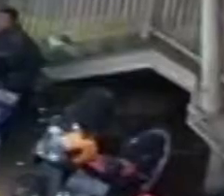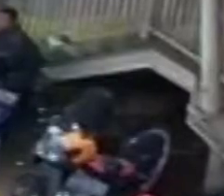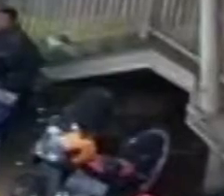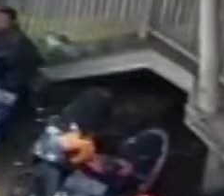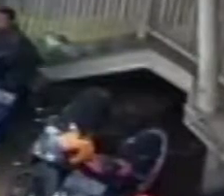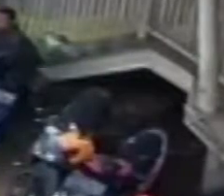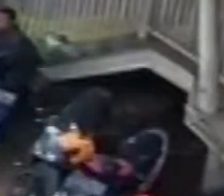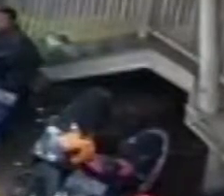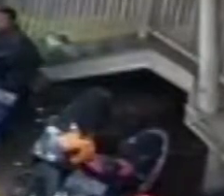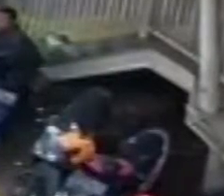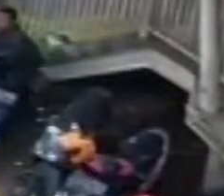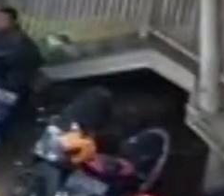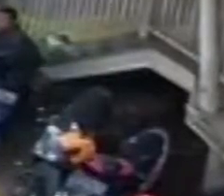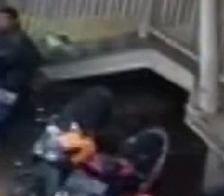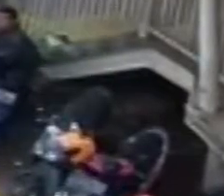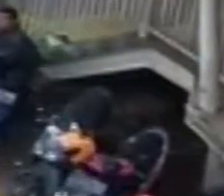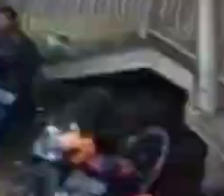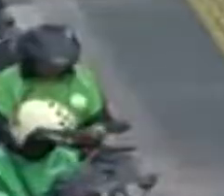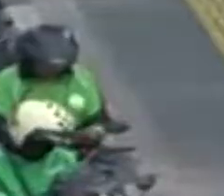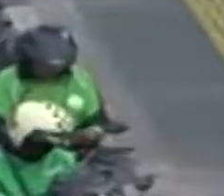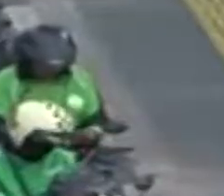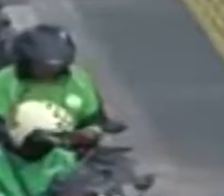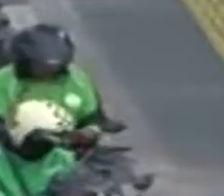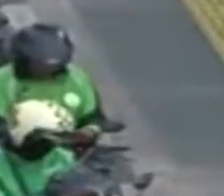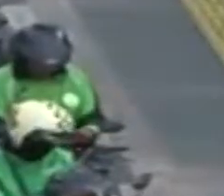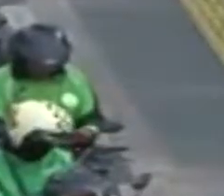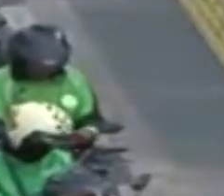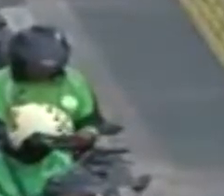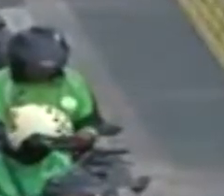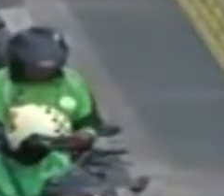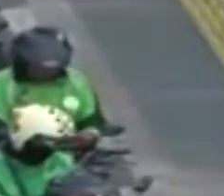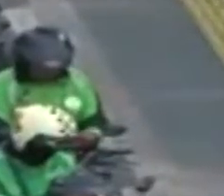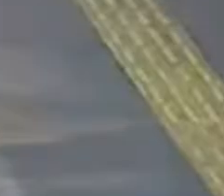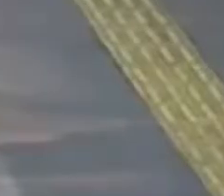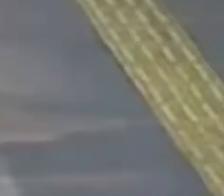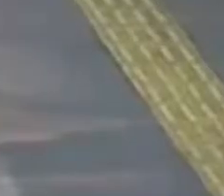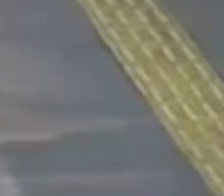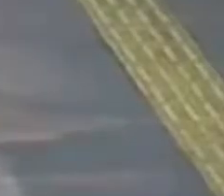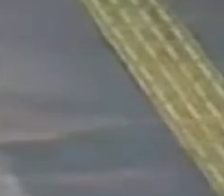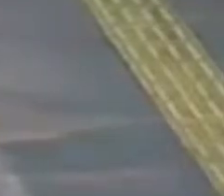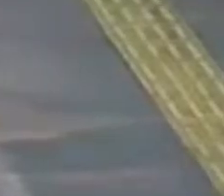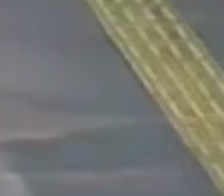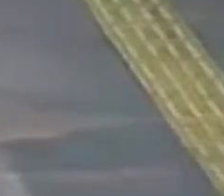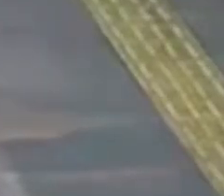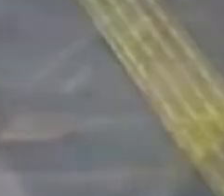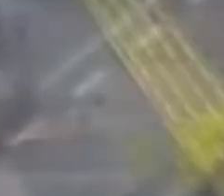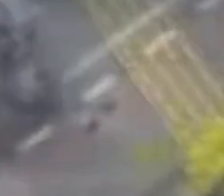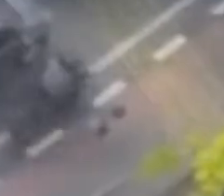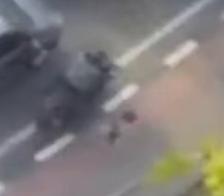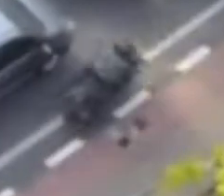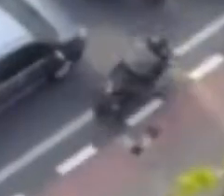Para pengendara ojek online memenuhi nyaris bagian badan jalan di kawasan Stasiun Palmerah, Jakarta Barat, Jumat pagi.